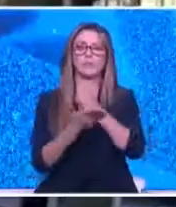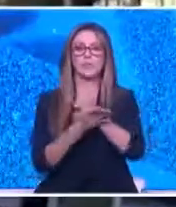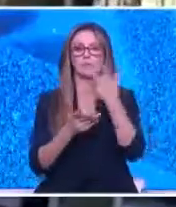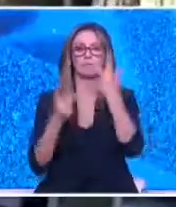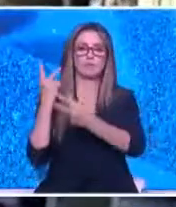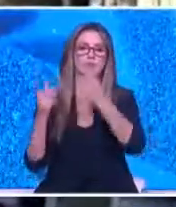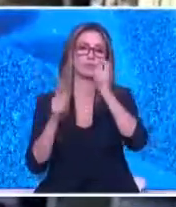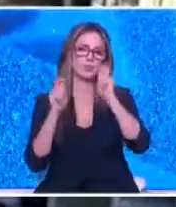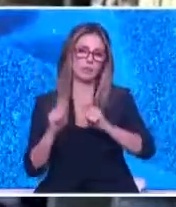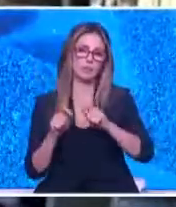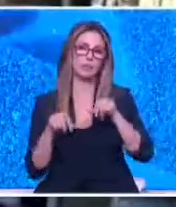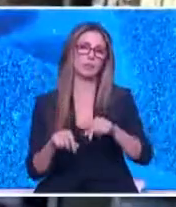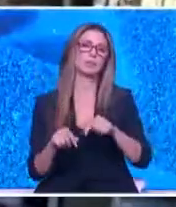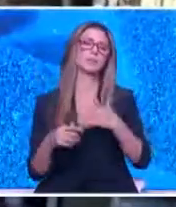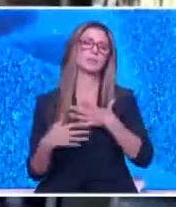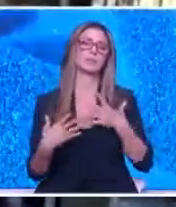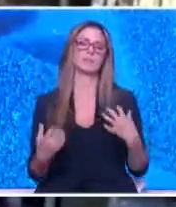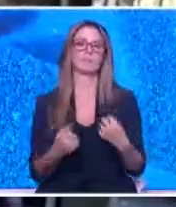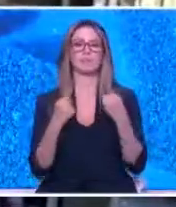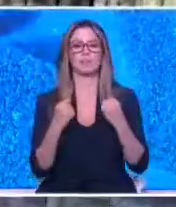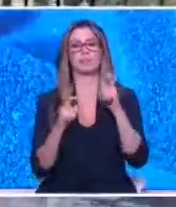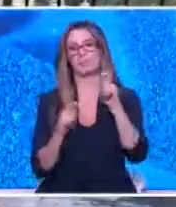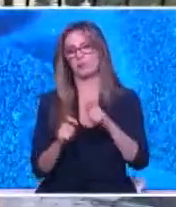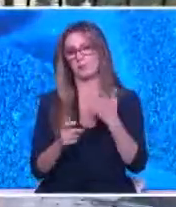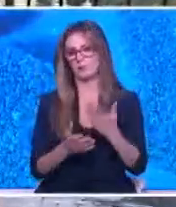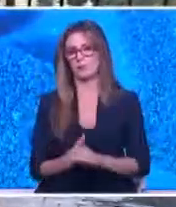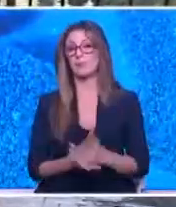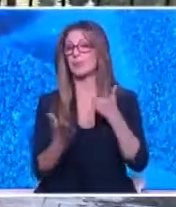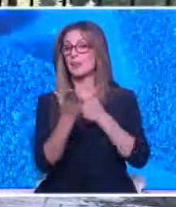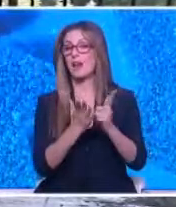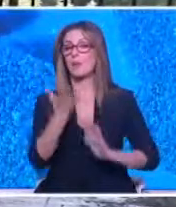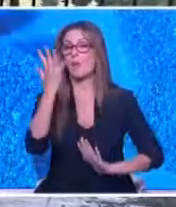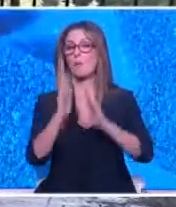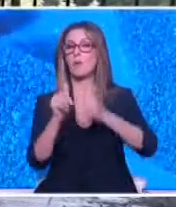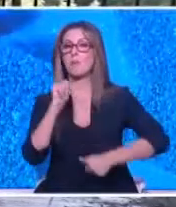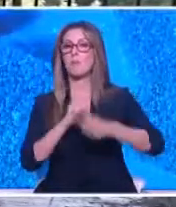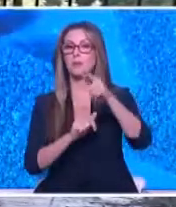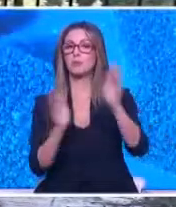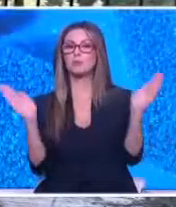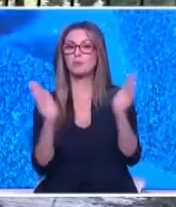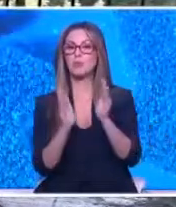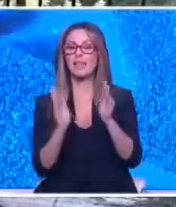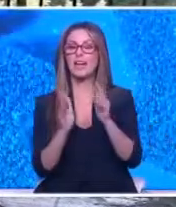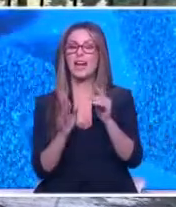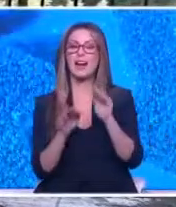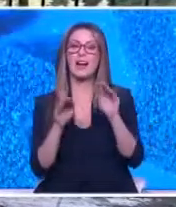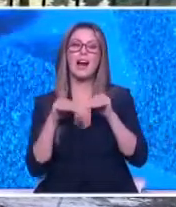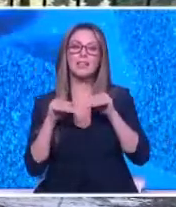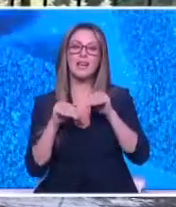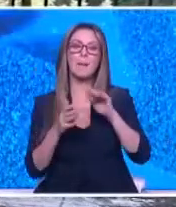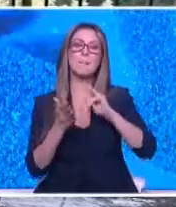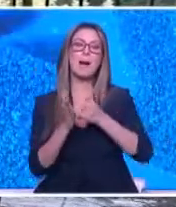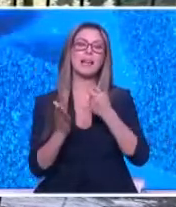yapılarak hayvanın, yavru ayımızın kendisine gelmesi sağlandı. Tarım ve Orman Bakanlığı yavru ayıya bal kız adının verildiğini